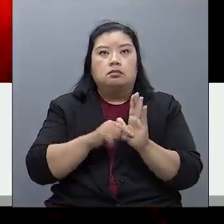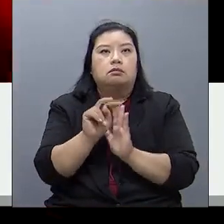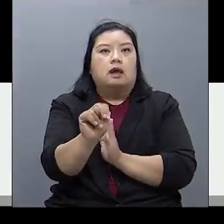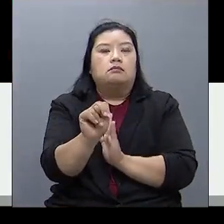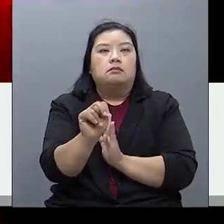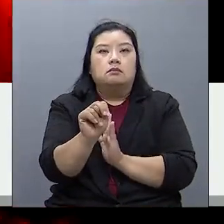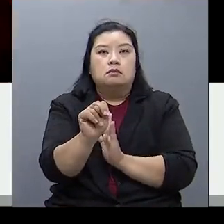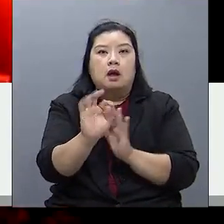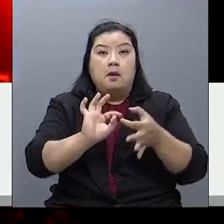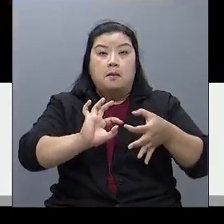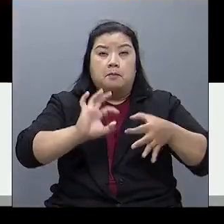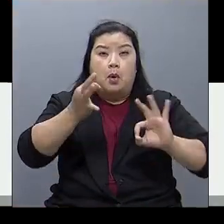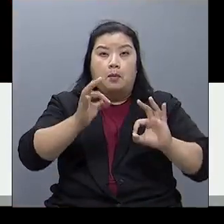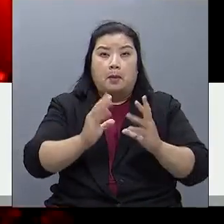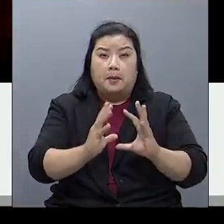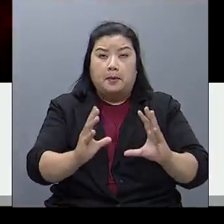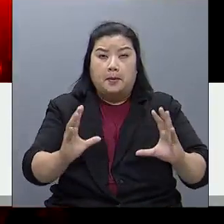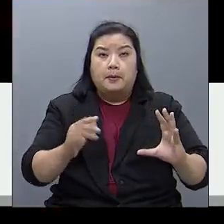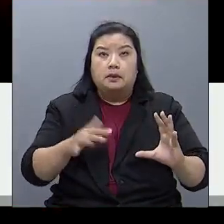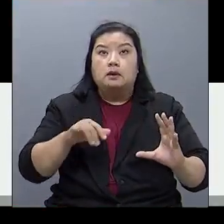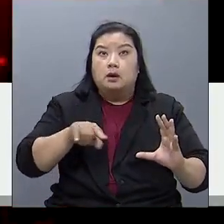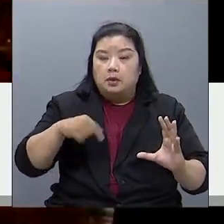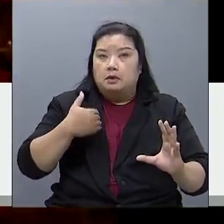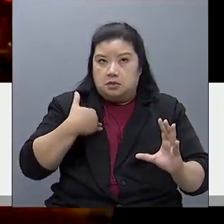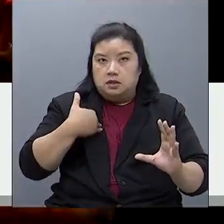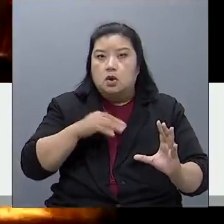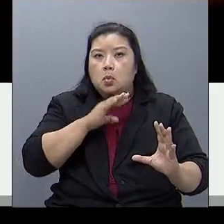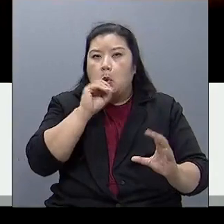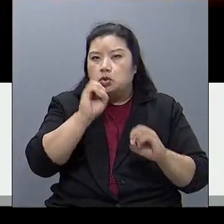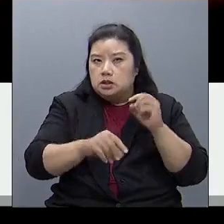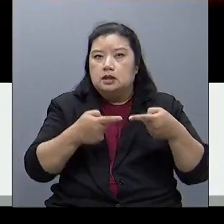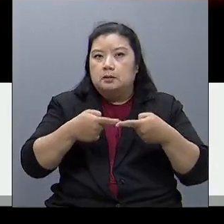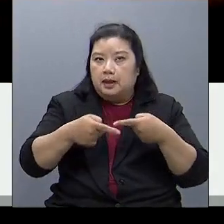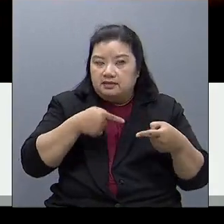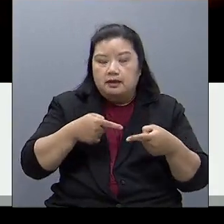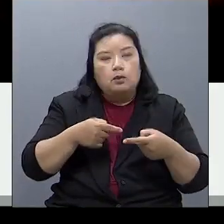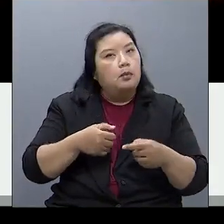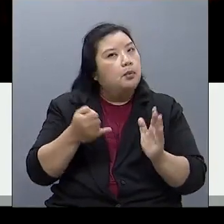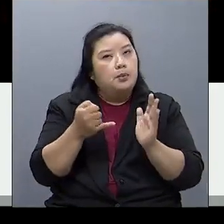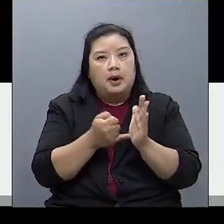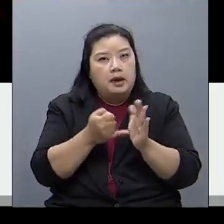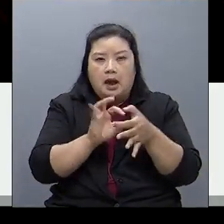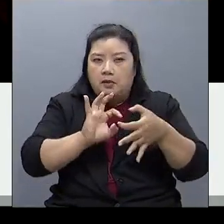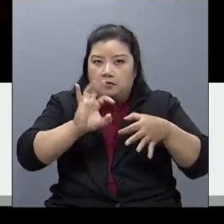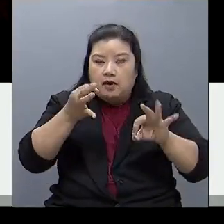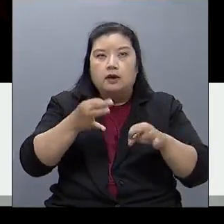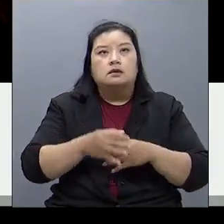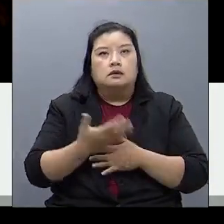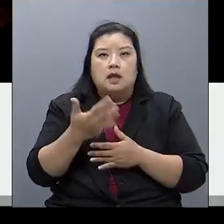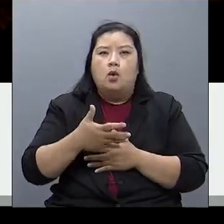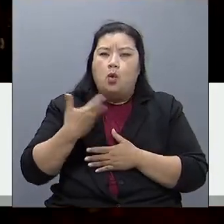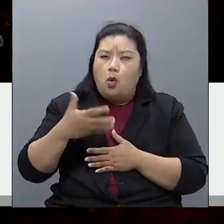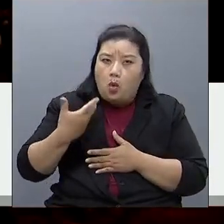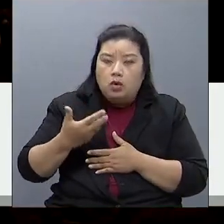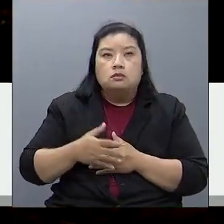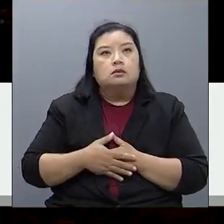างรุนแรงเพราะว่ากองขยะส่วนใหญ่เนี่ยมีเศษวัสดุจำพวกพลาสติกเป็นเชื้อเพลิงอย่างดีประกอบกับอากาศร้อนแล้งไฟ